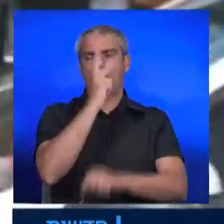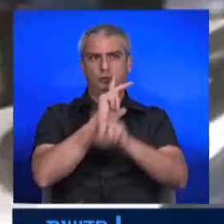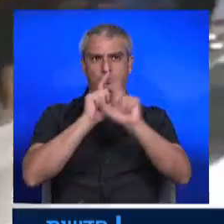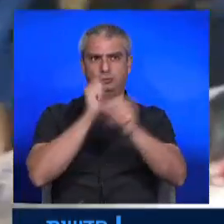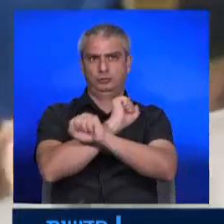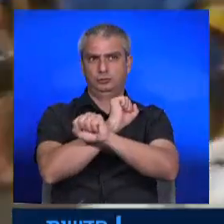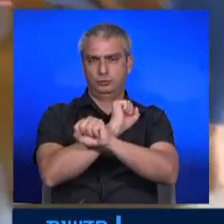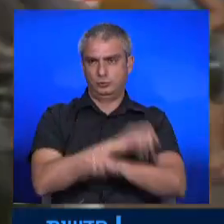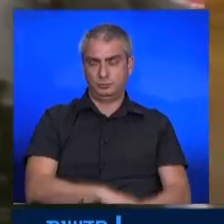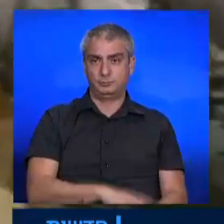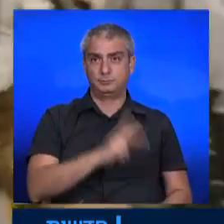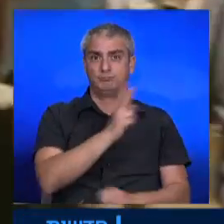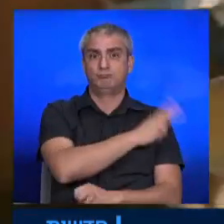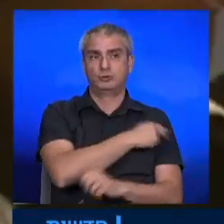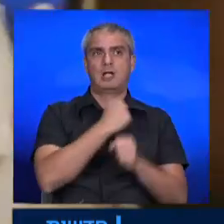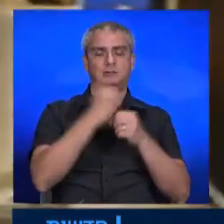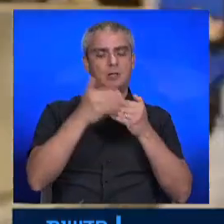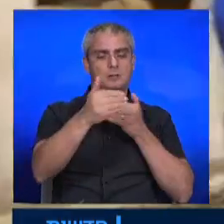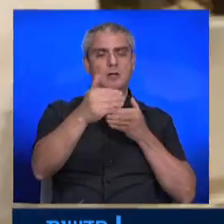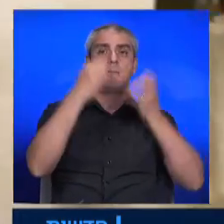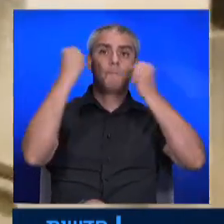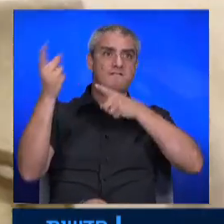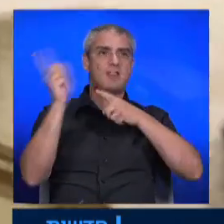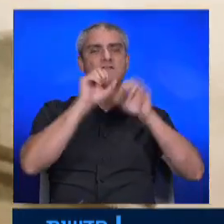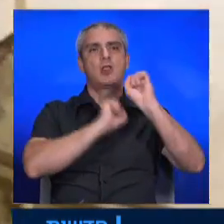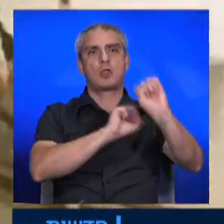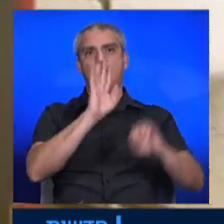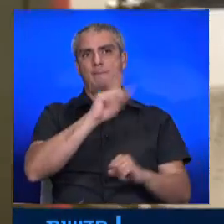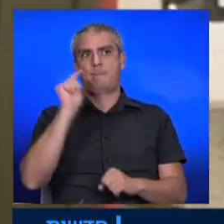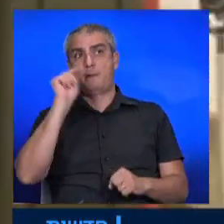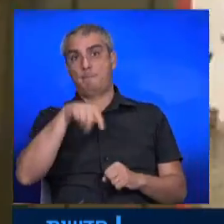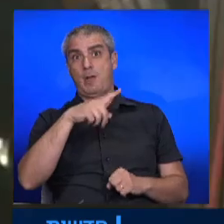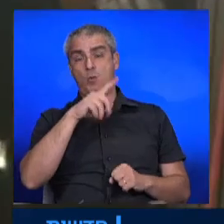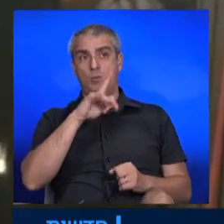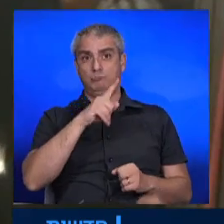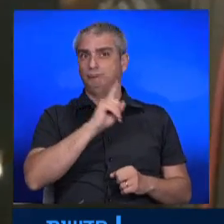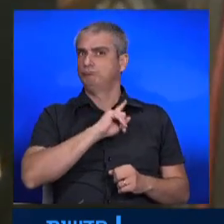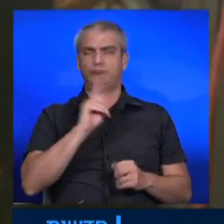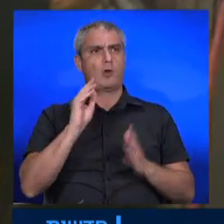המשטרה יצרה חיץ בין המפגינים לתומכי נתניהו שהגיעו למקום, ולא נרשמו עימותים פיזיים.